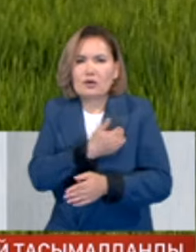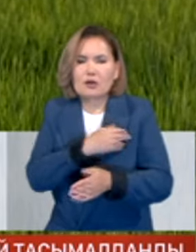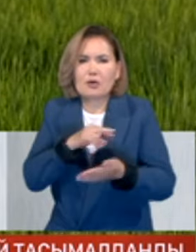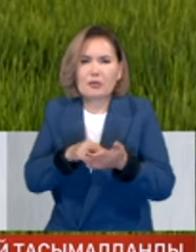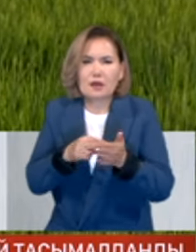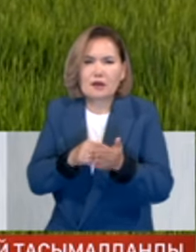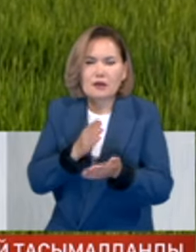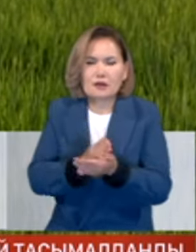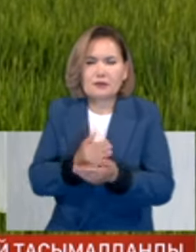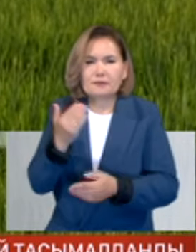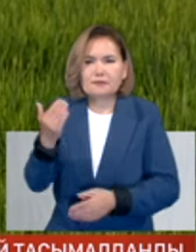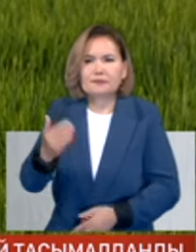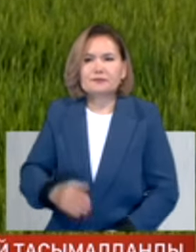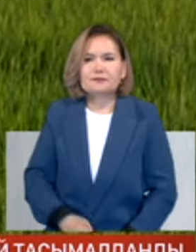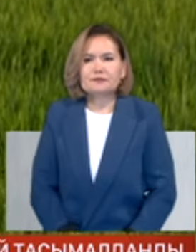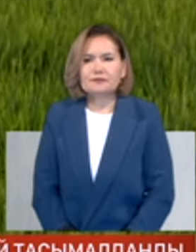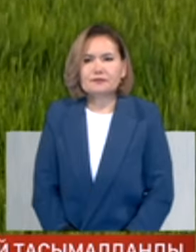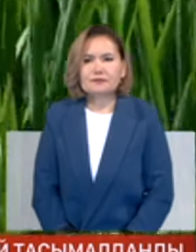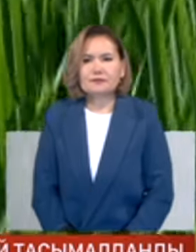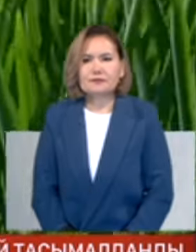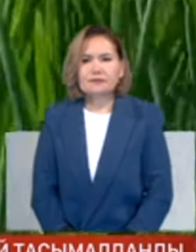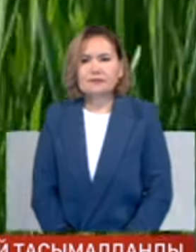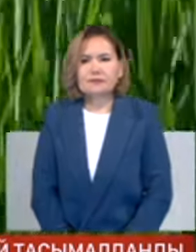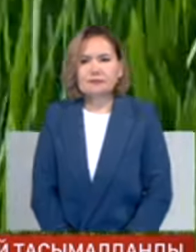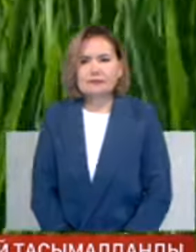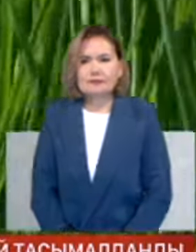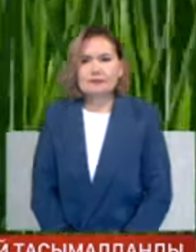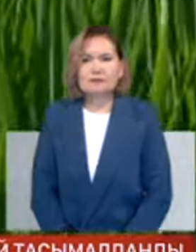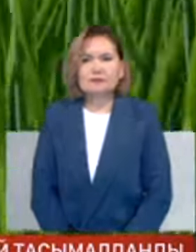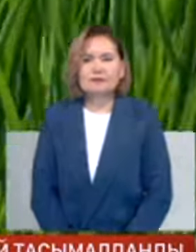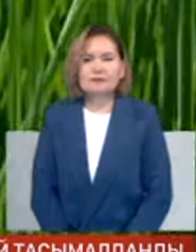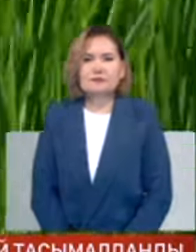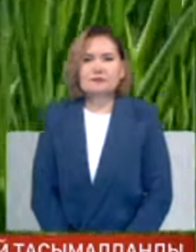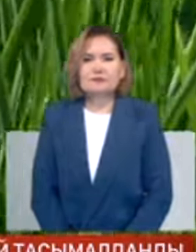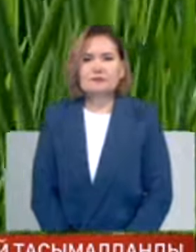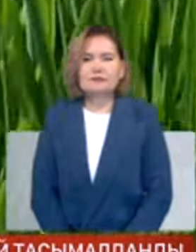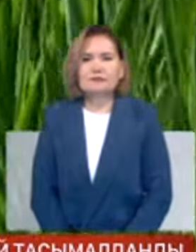Әділбек Серікұлы, Нұрлыбек Нұрмахан, Қазақстан ұлттық телеарнасы, Қызылорда облысынан.